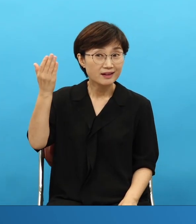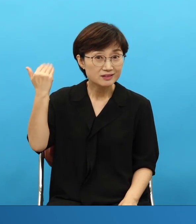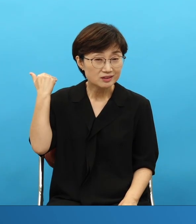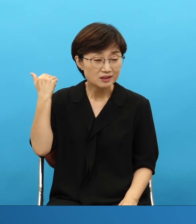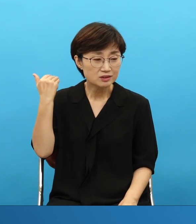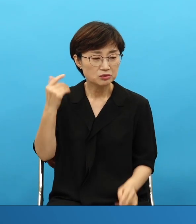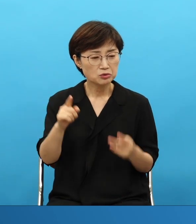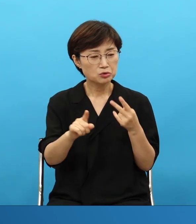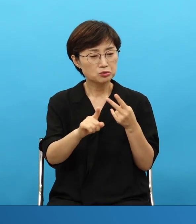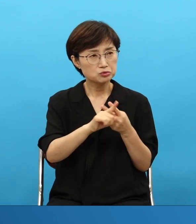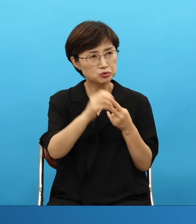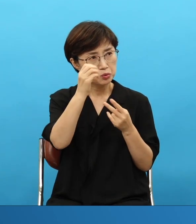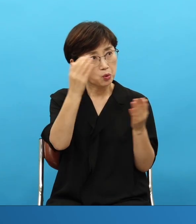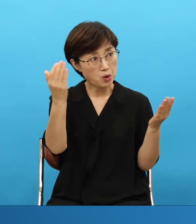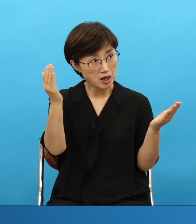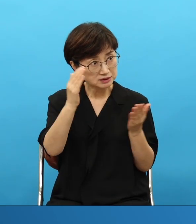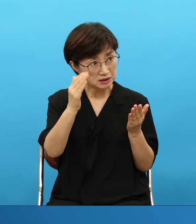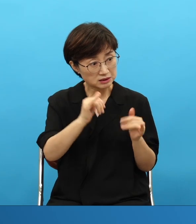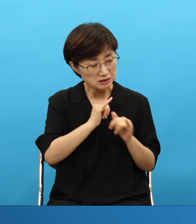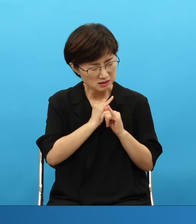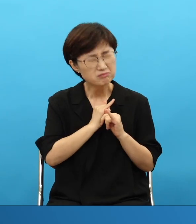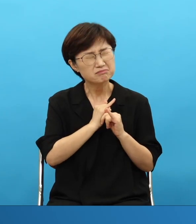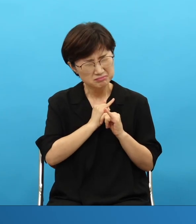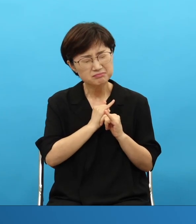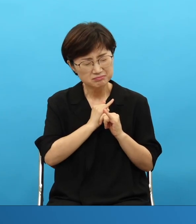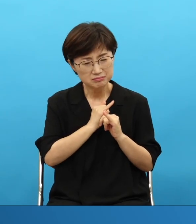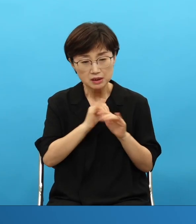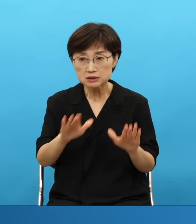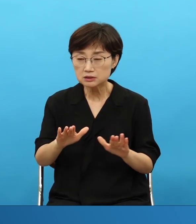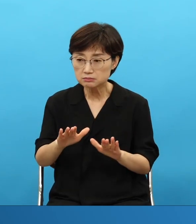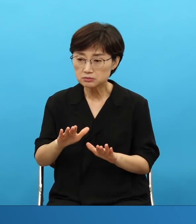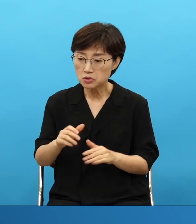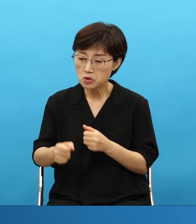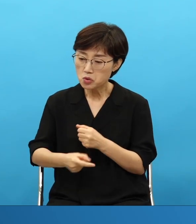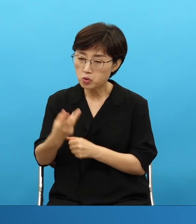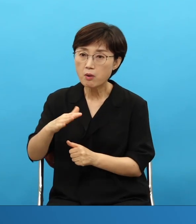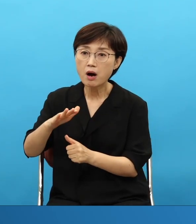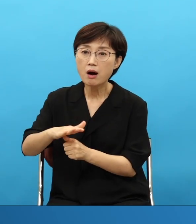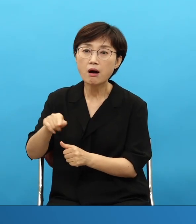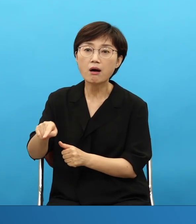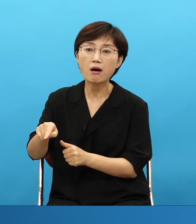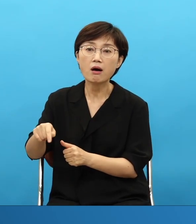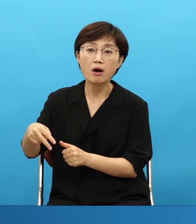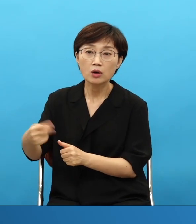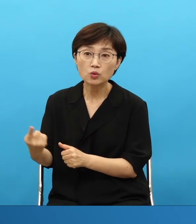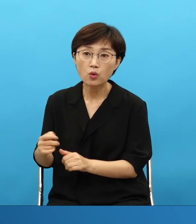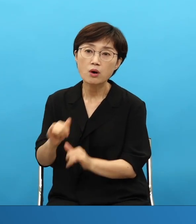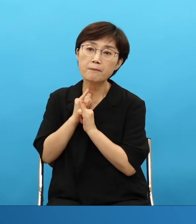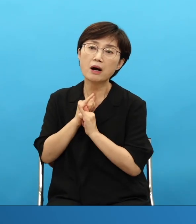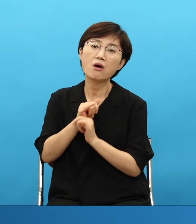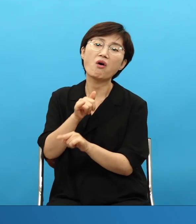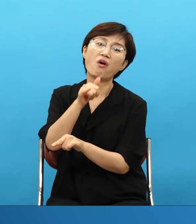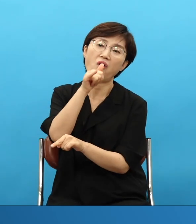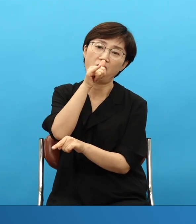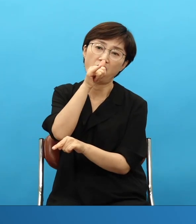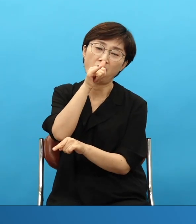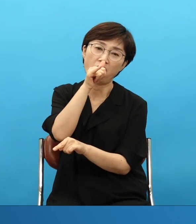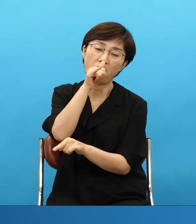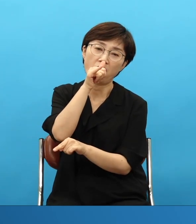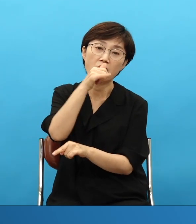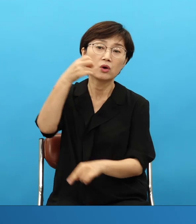청소년들이 하더만은 이제는 어린아이들까지 해요. And before it used to be the teenagers, now the young children. 또 어떤